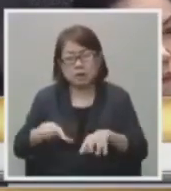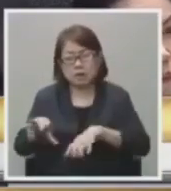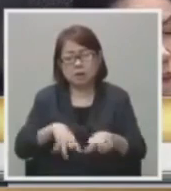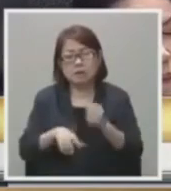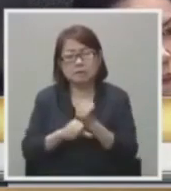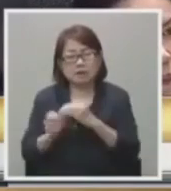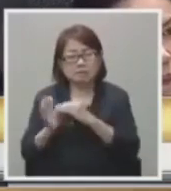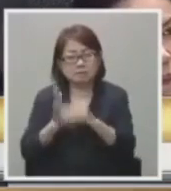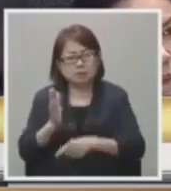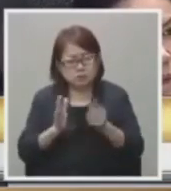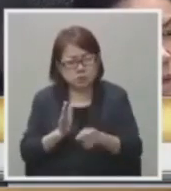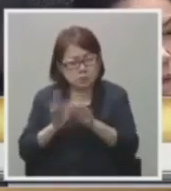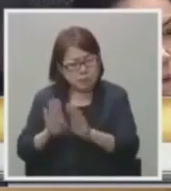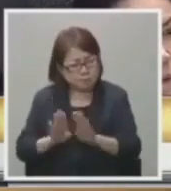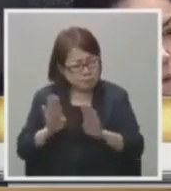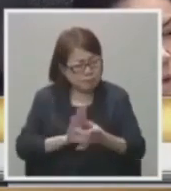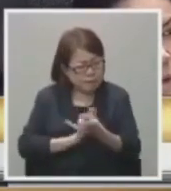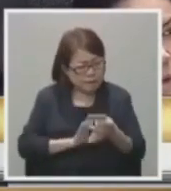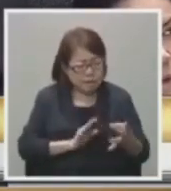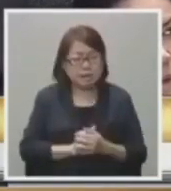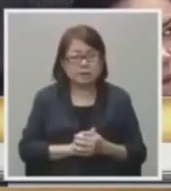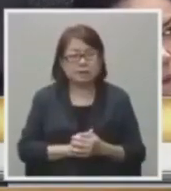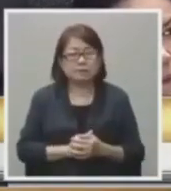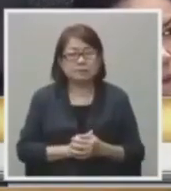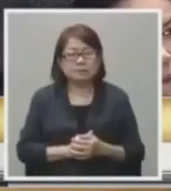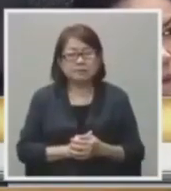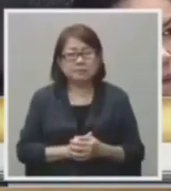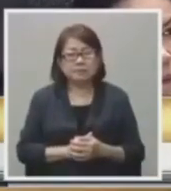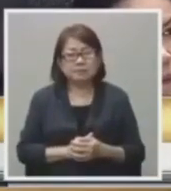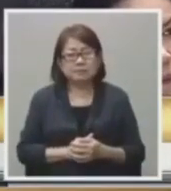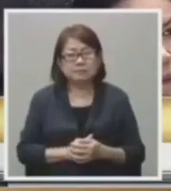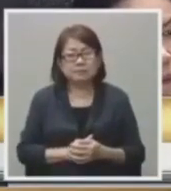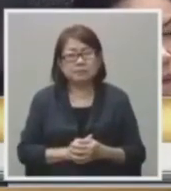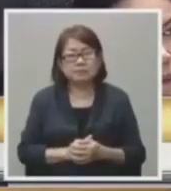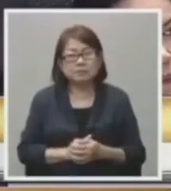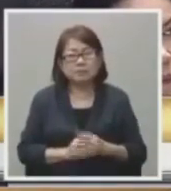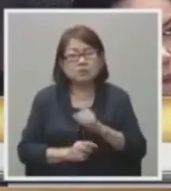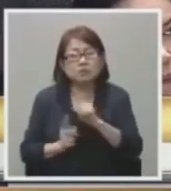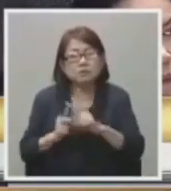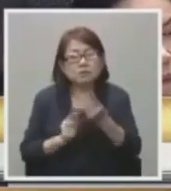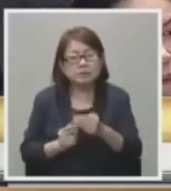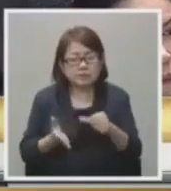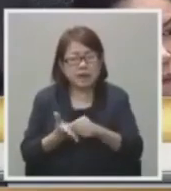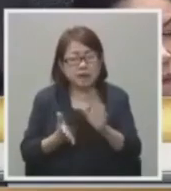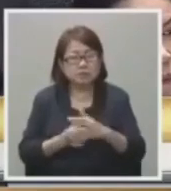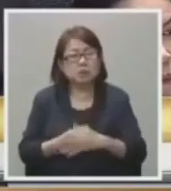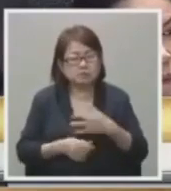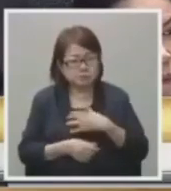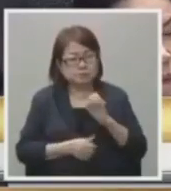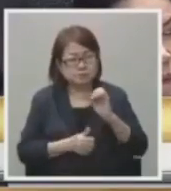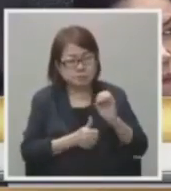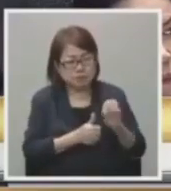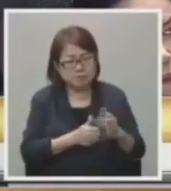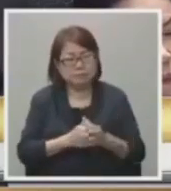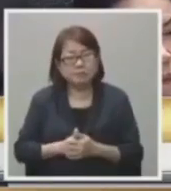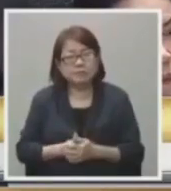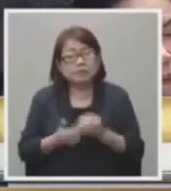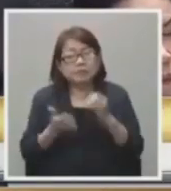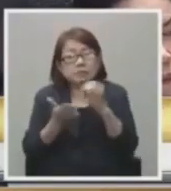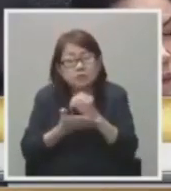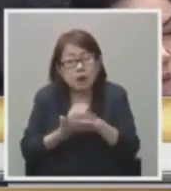จะต้องทำยังไงเรื่องบอลไม่ต้องแก้ก็ได้ผมบอกวิธีแก้ท่านเรื่องยาเสพ